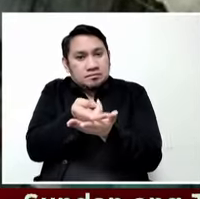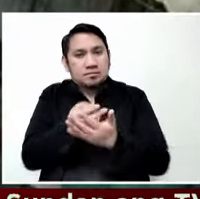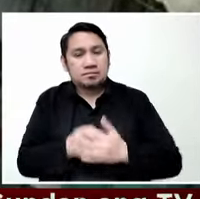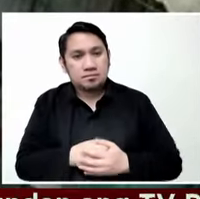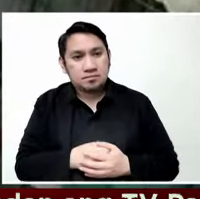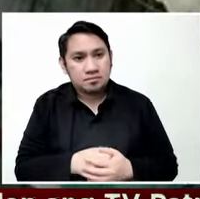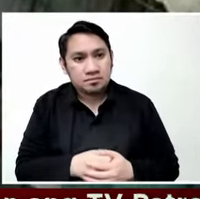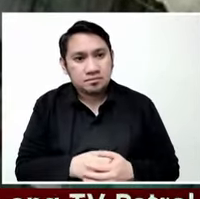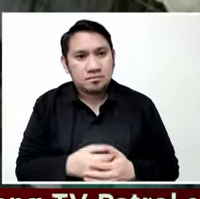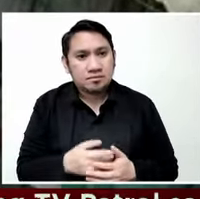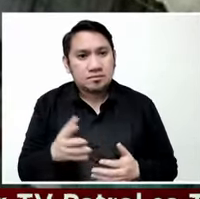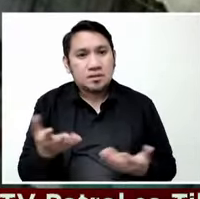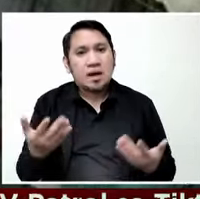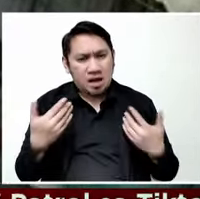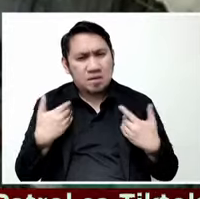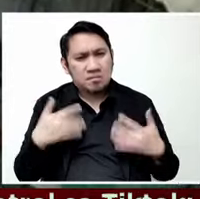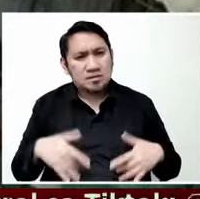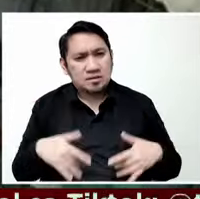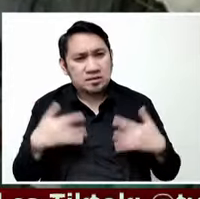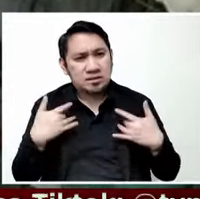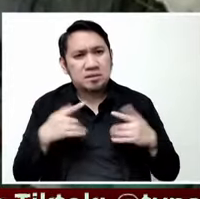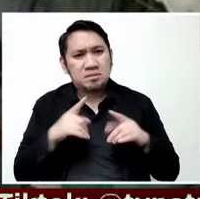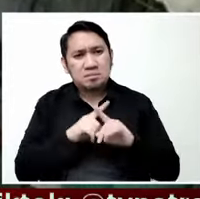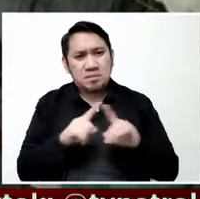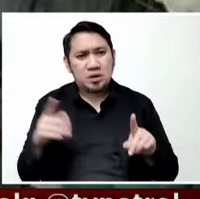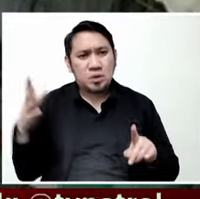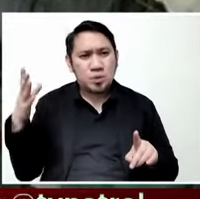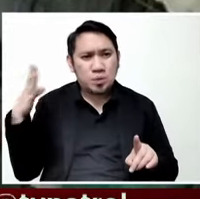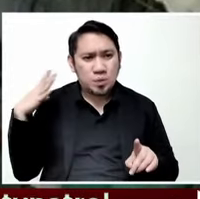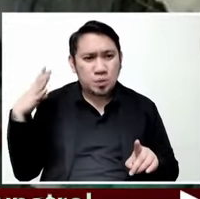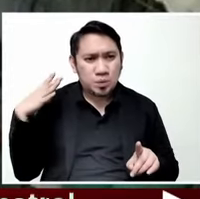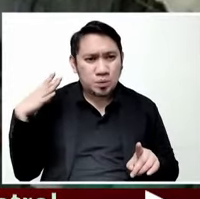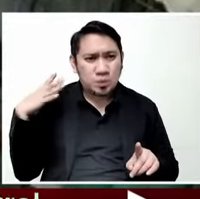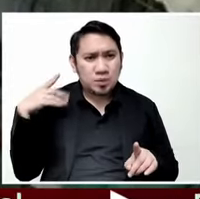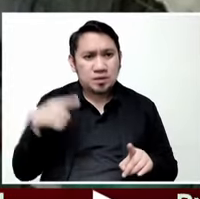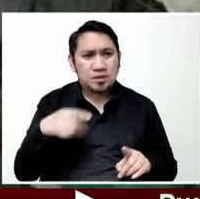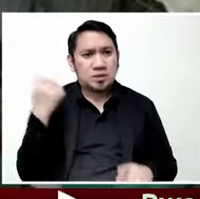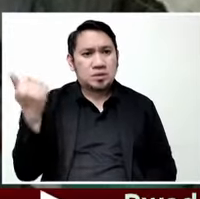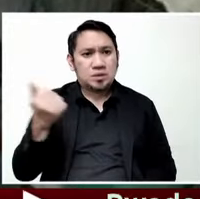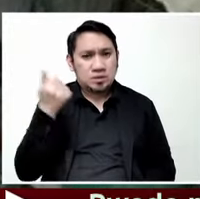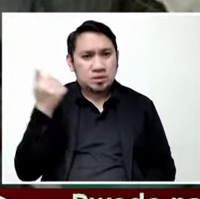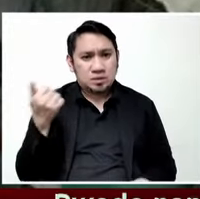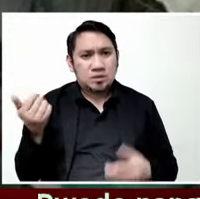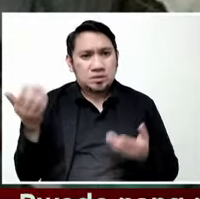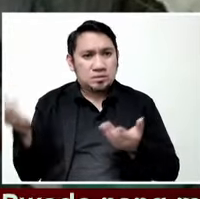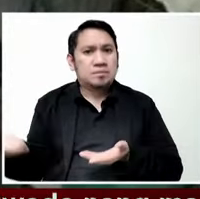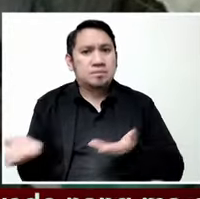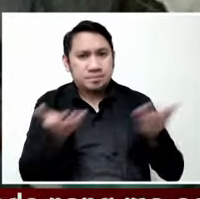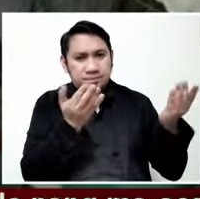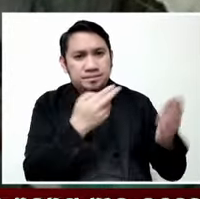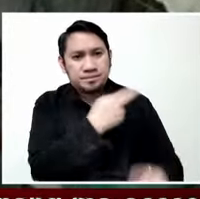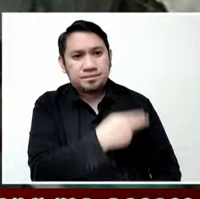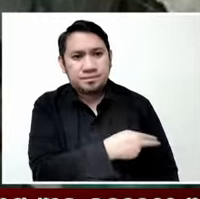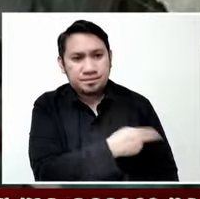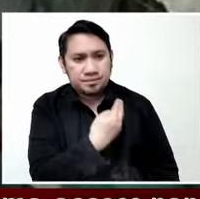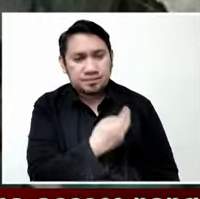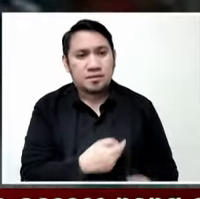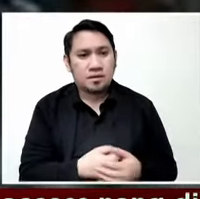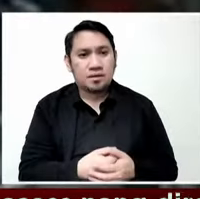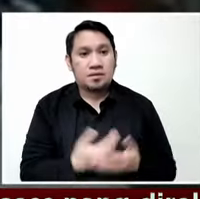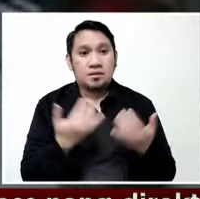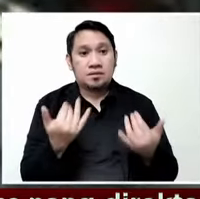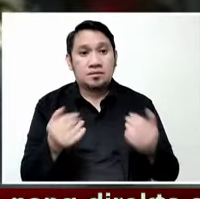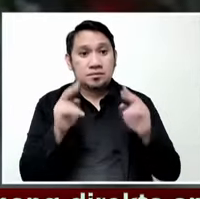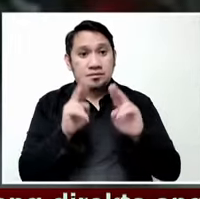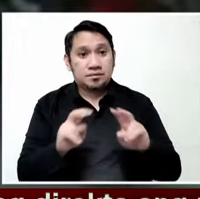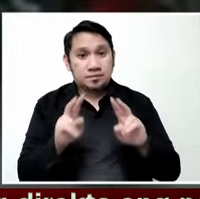May malay naman ang estudyante pero hinintay pa niya nila ang ambulansya bago ito na isugod sa ospital. Base sa